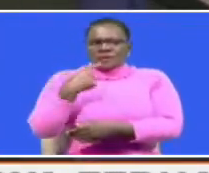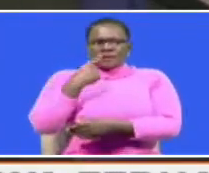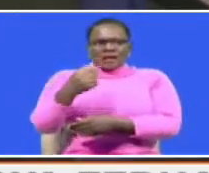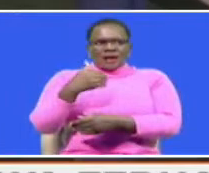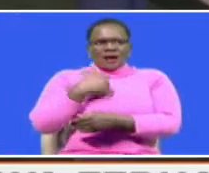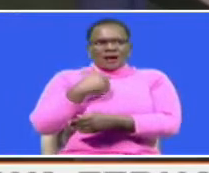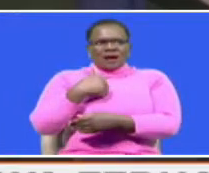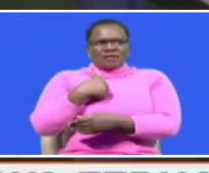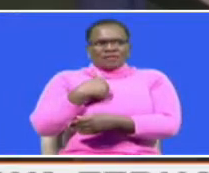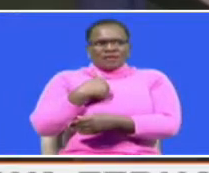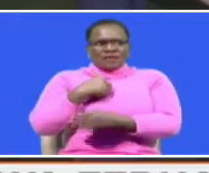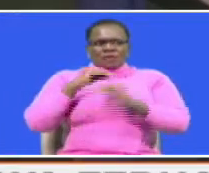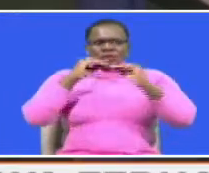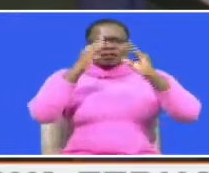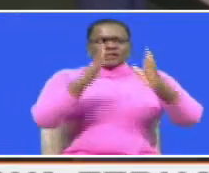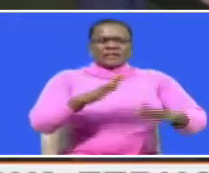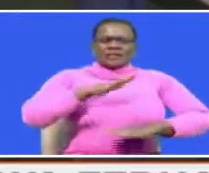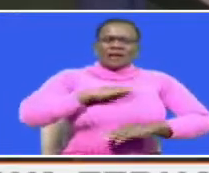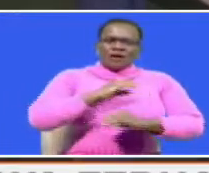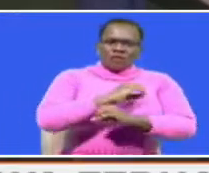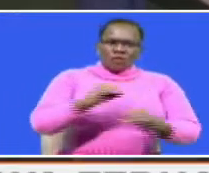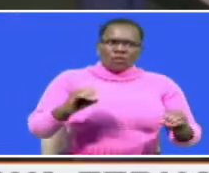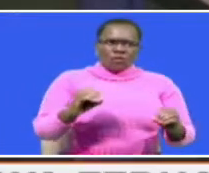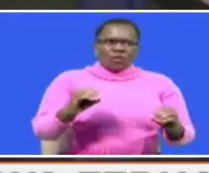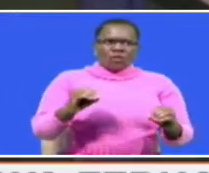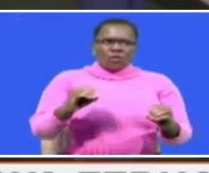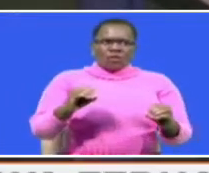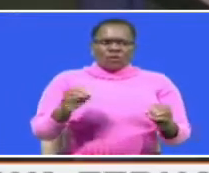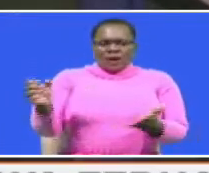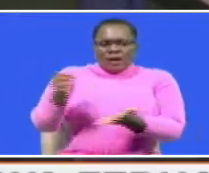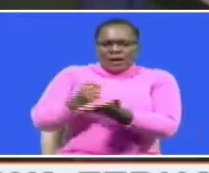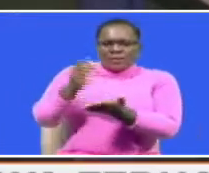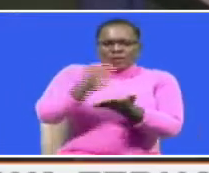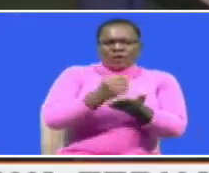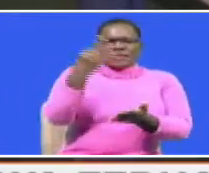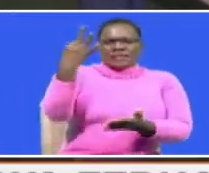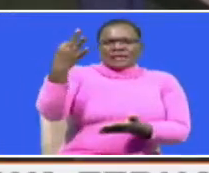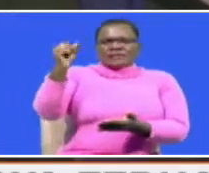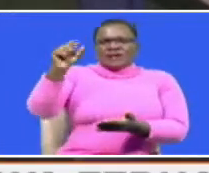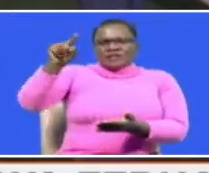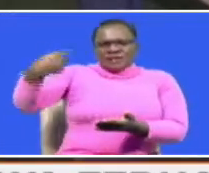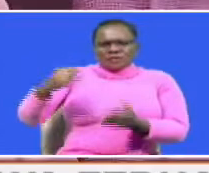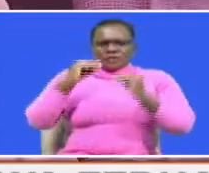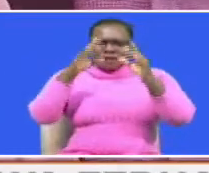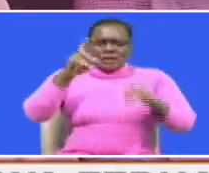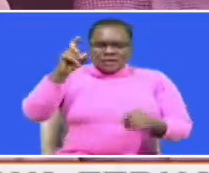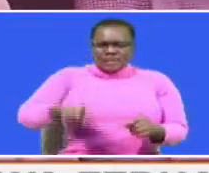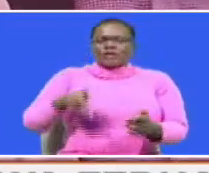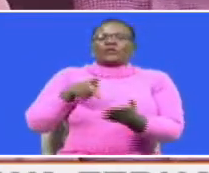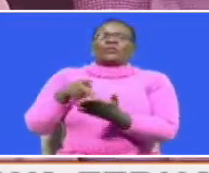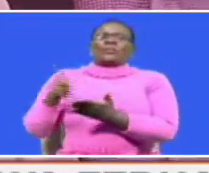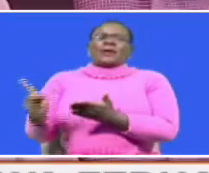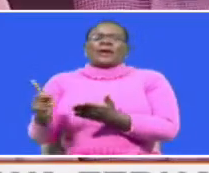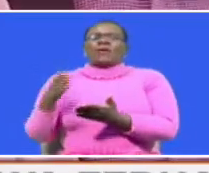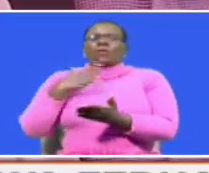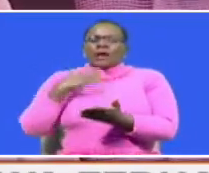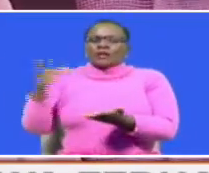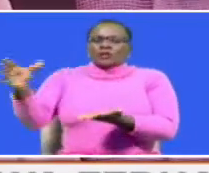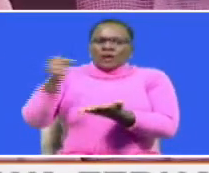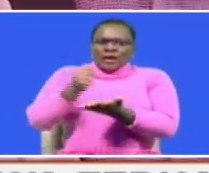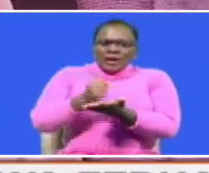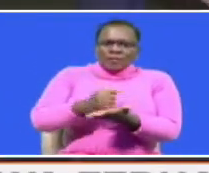hamuna walimu ya kutosha. Tumeandika 35,000 teachers. We need to pay them. Tunataka kuandika